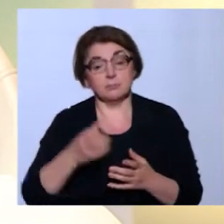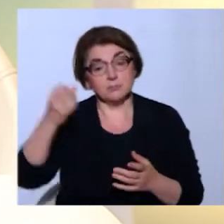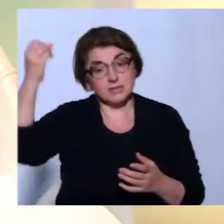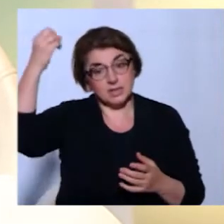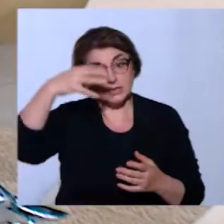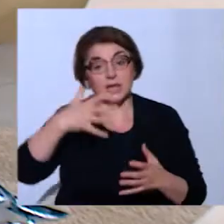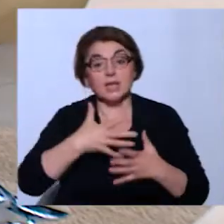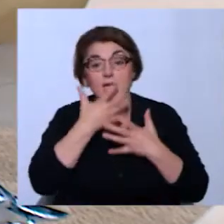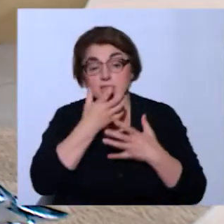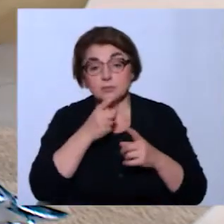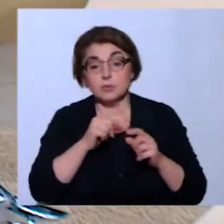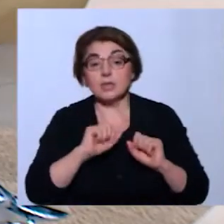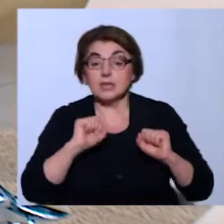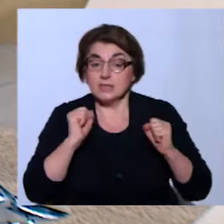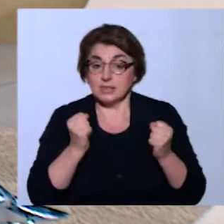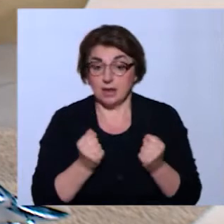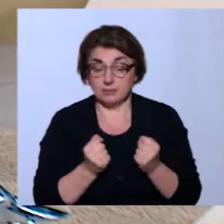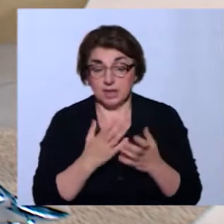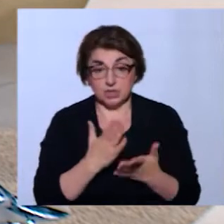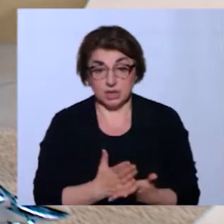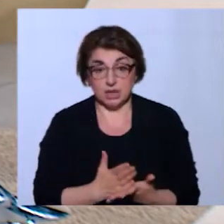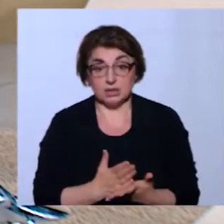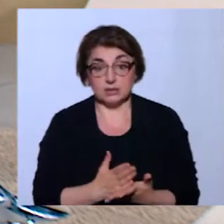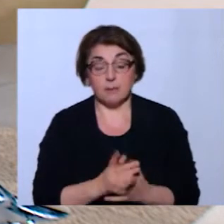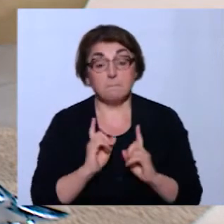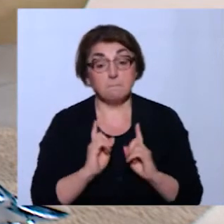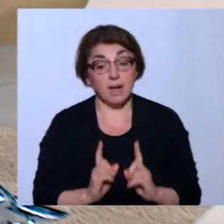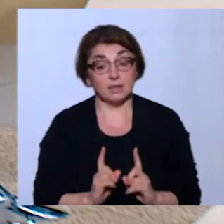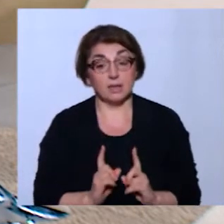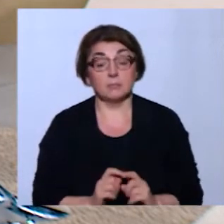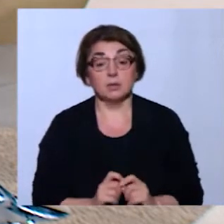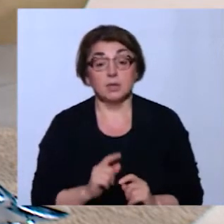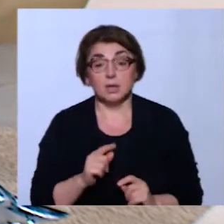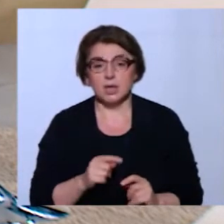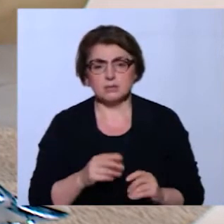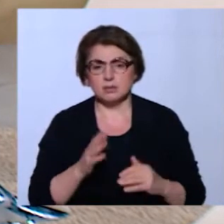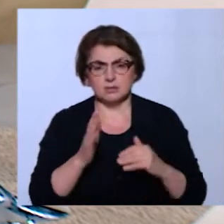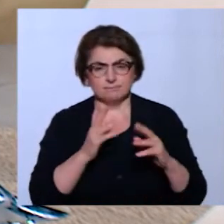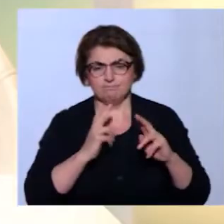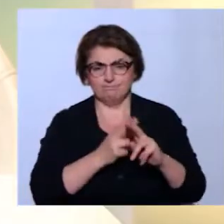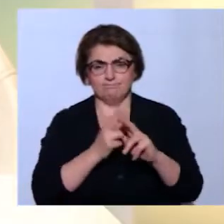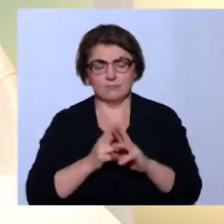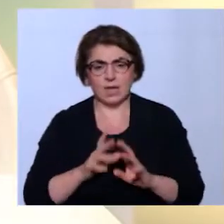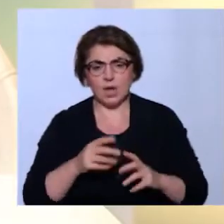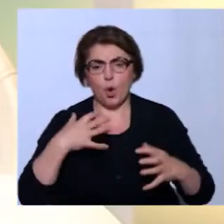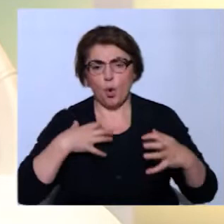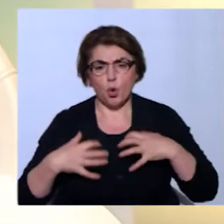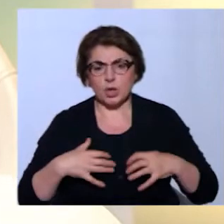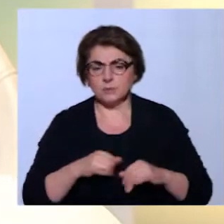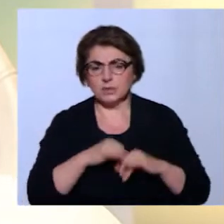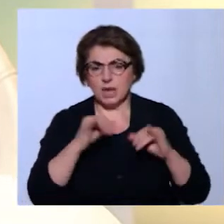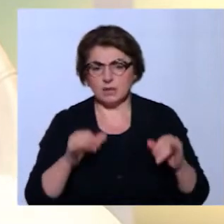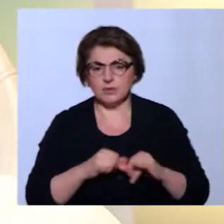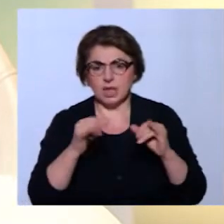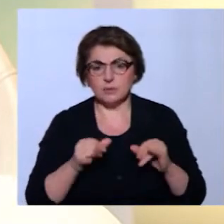სინათლე ზამთრის პერიოდზე მოდის. მაგრამ ეს ხელს არ უშლის ორგანიზმებს განვითარებისთვის.